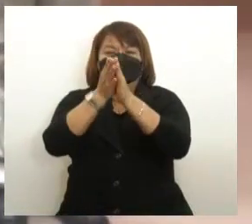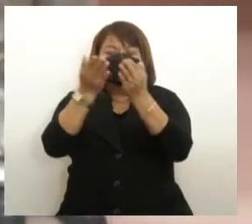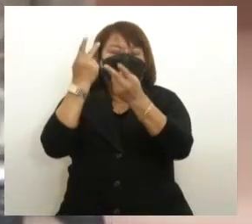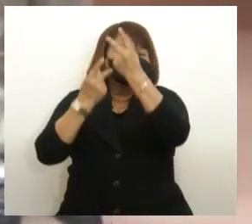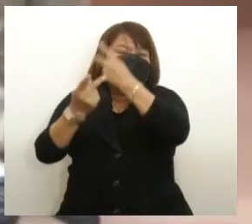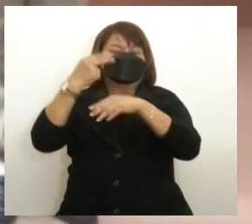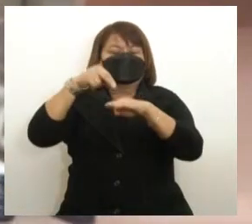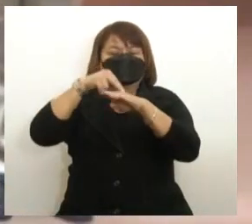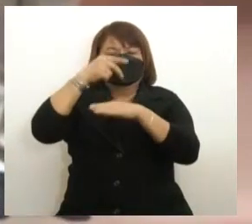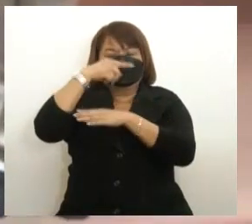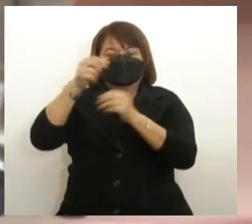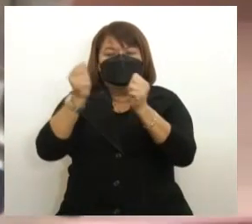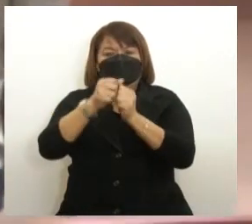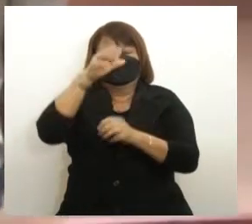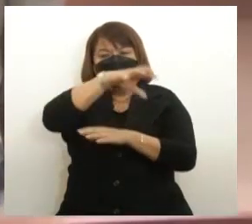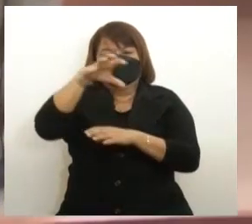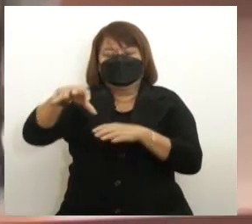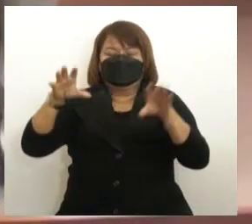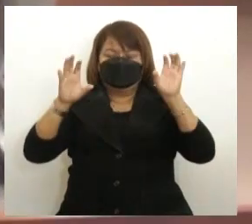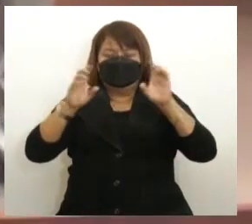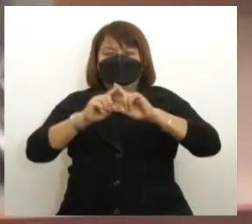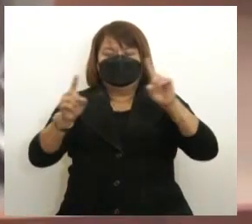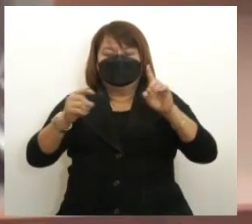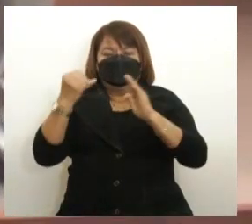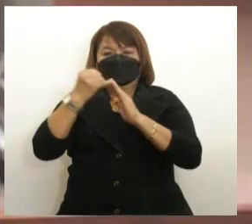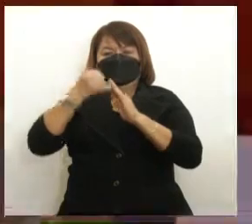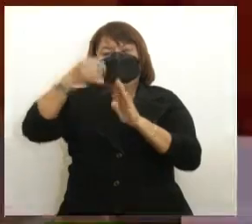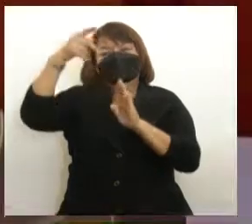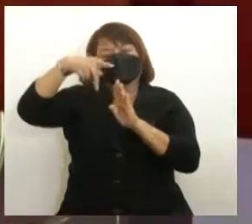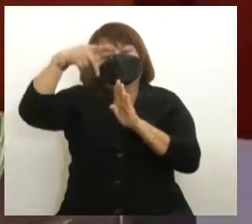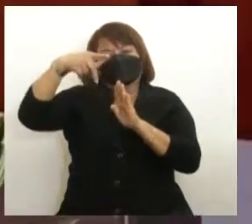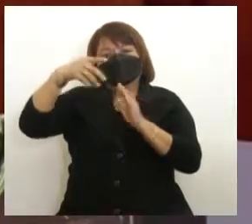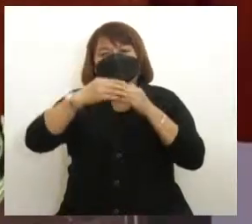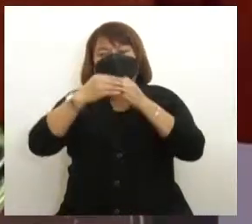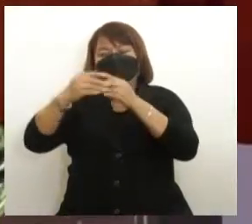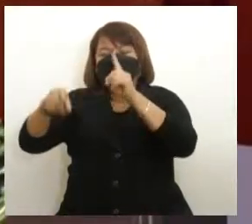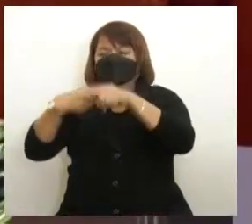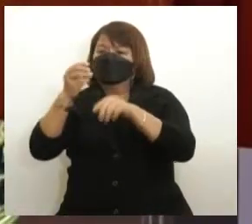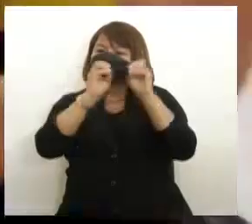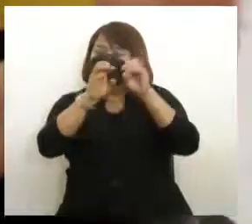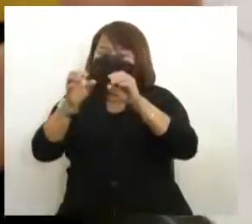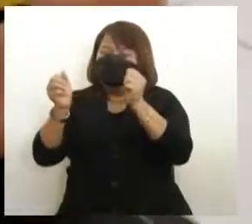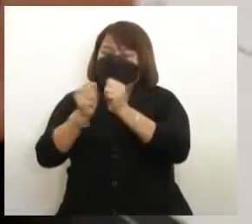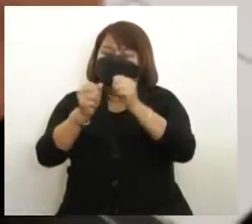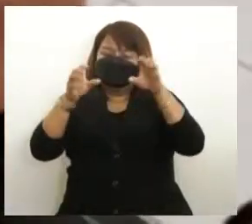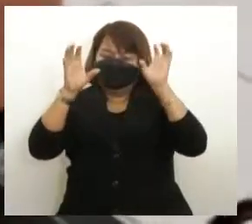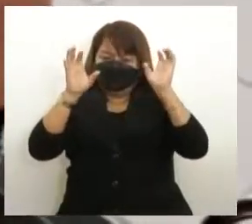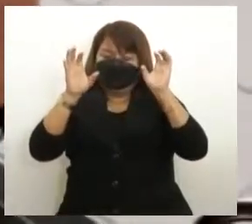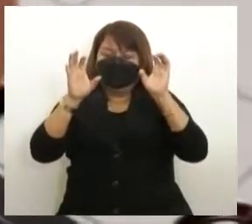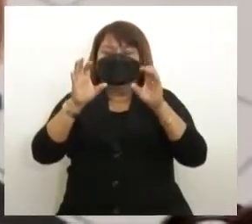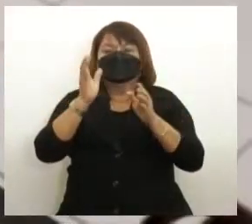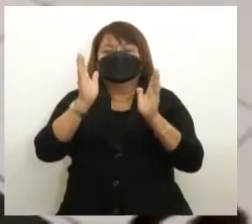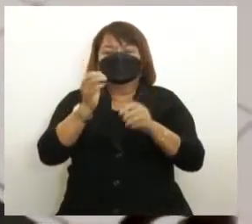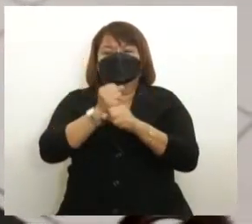ยให้กับหน่วยงานราชการต่างๆในจังหวัดแพร่นำไปเผยแพร่ให้แก่ข้าราชการพนักงานของรัฐ